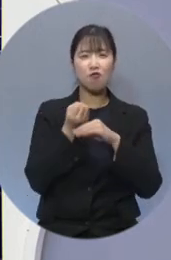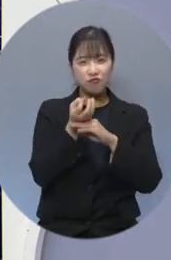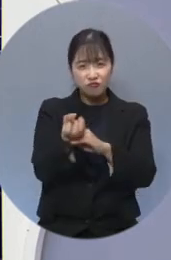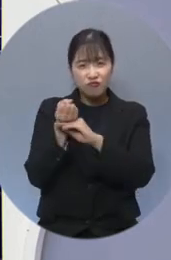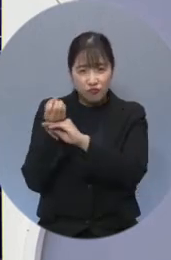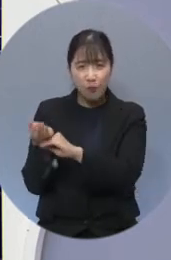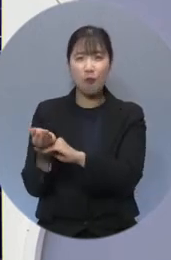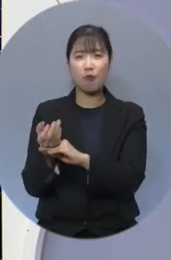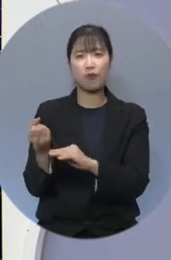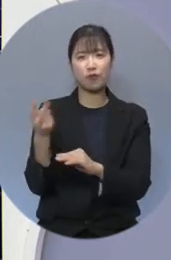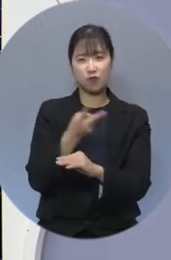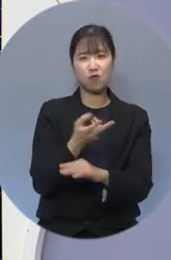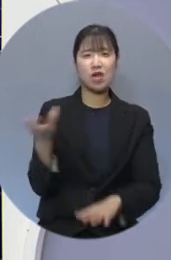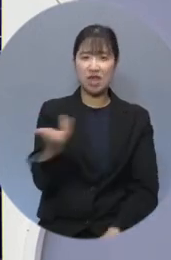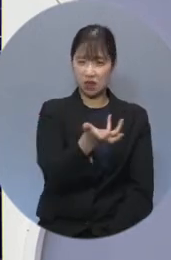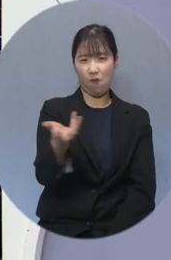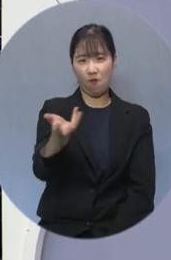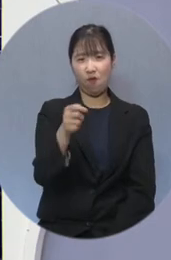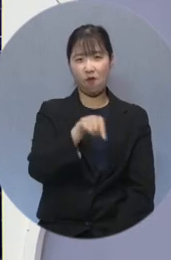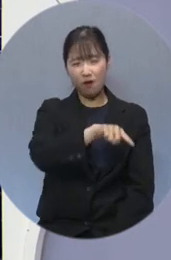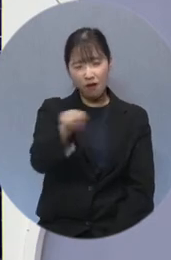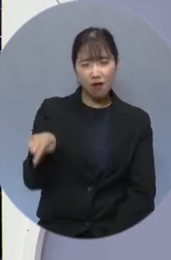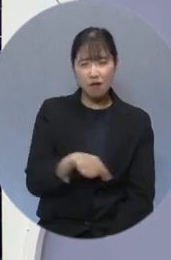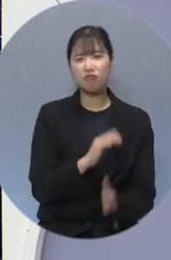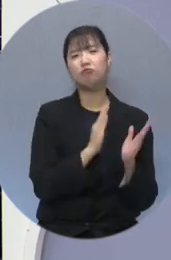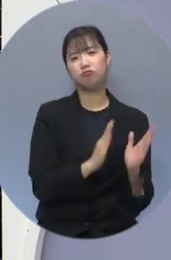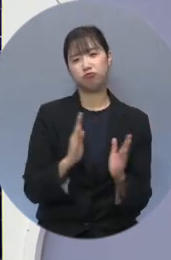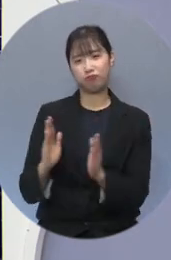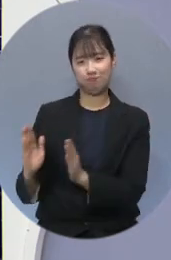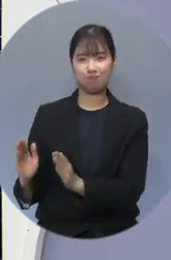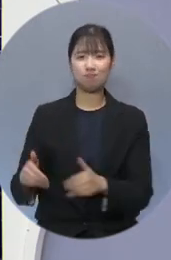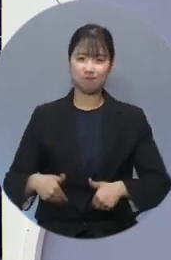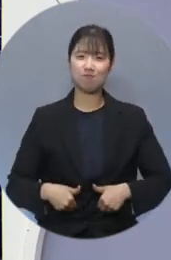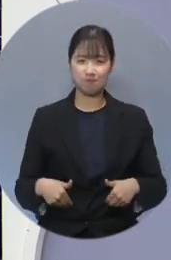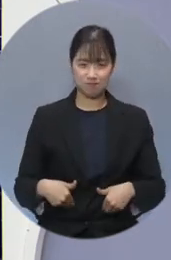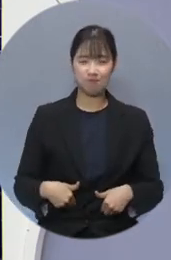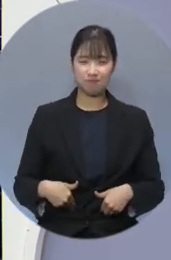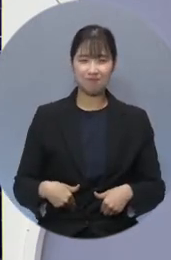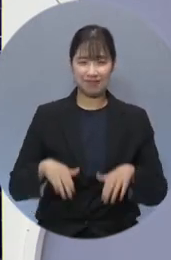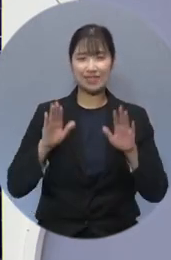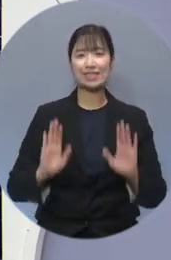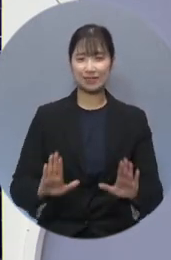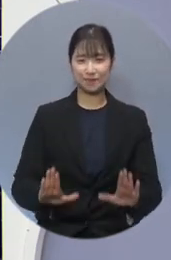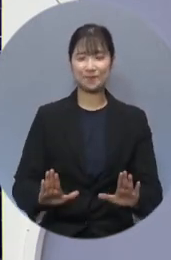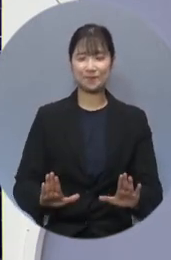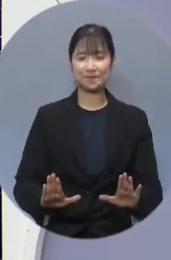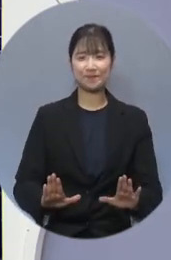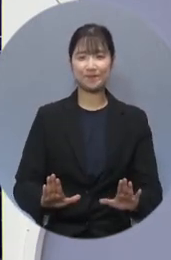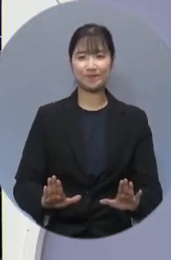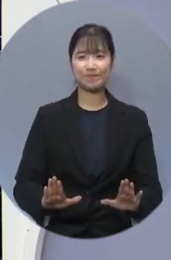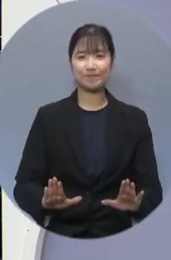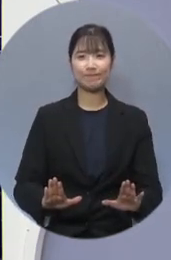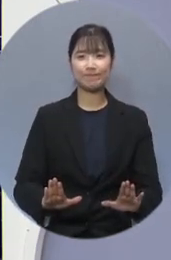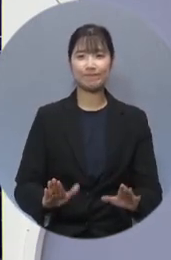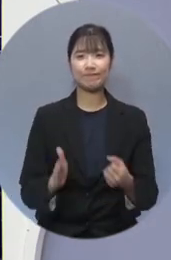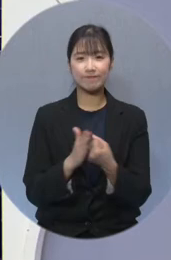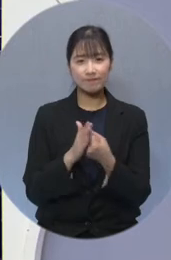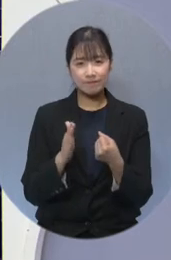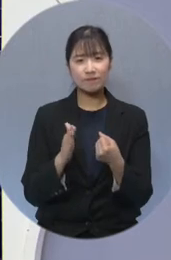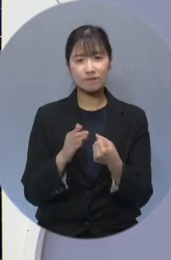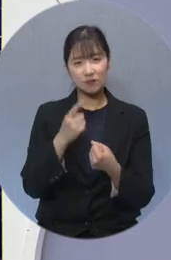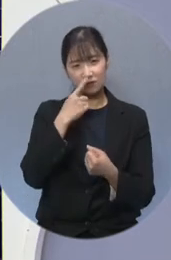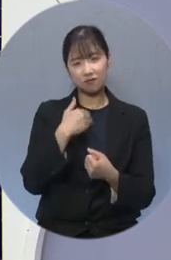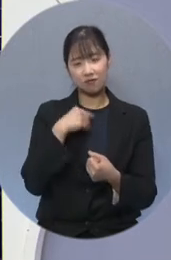운송이라든가 또 이동이라든가 이런 것들을 준비해야 되는 그런 지금 시점이어서 저희들이 이 부분에